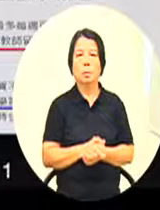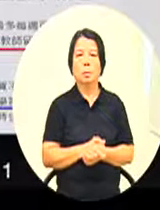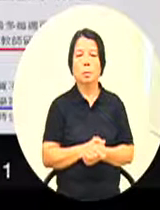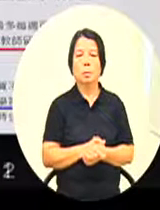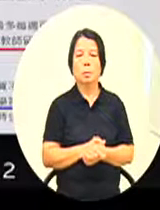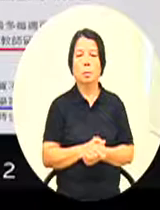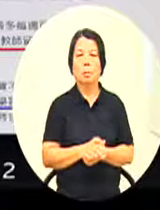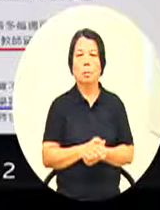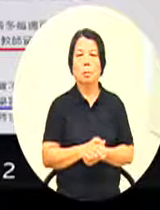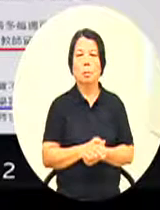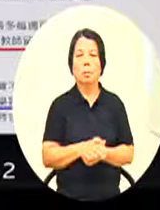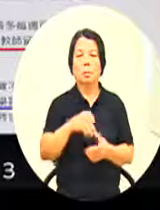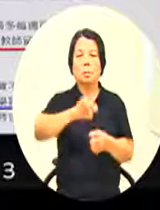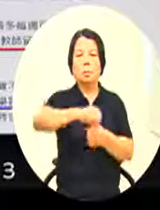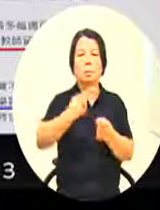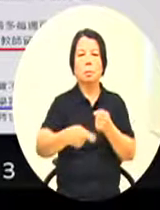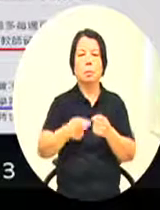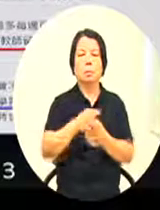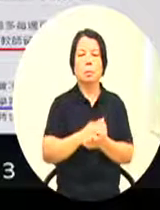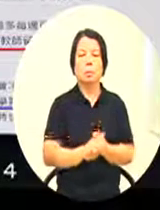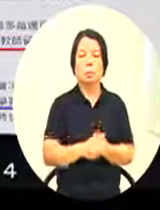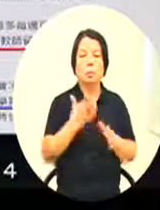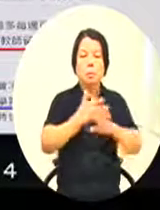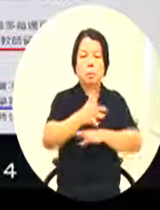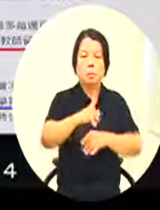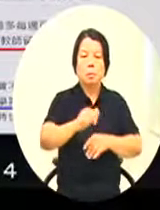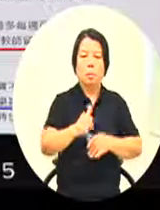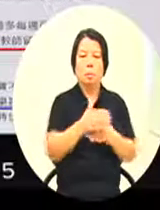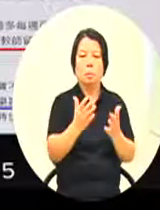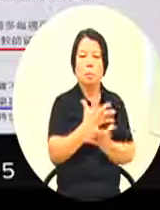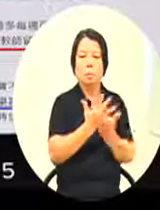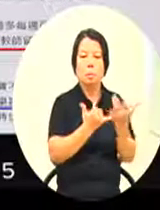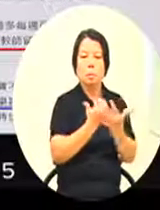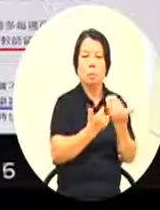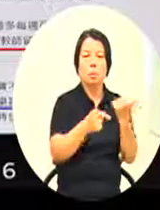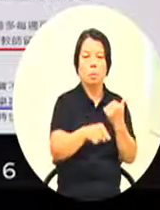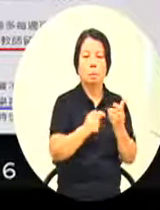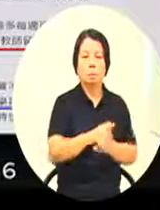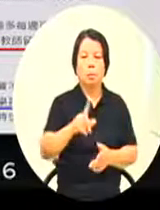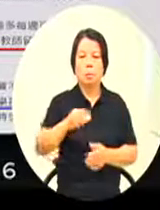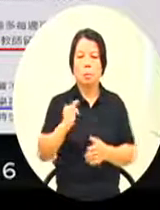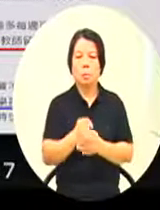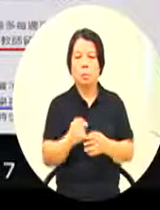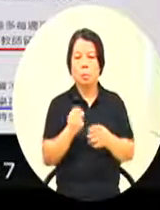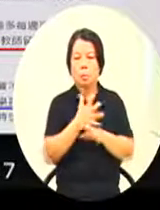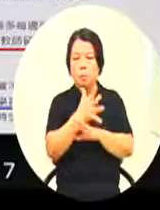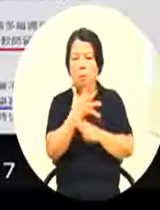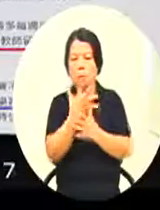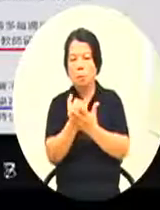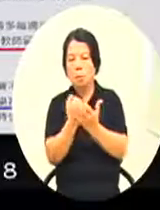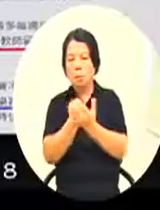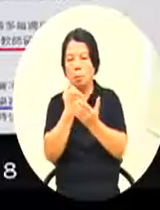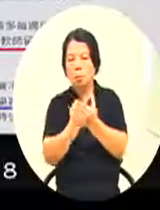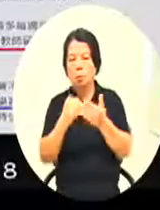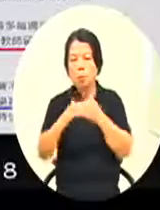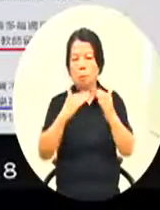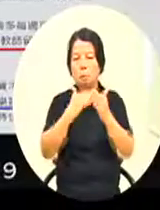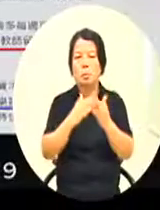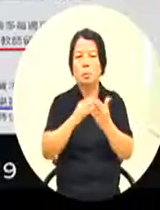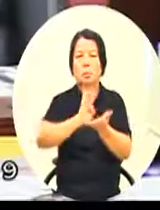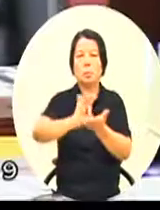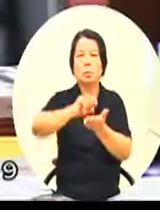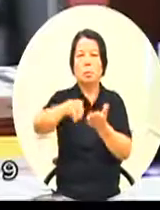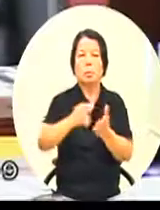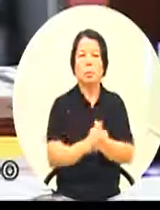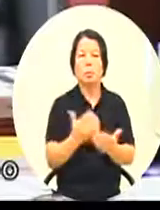再给一分钟， 也是将学生留将老师要超额的老师留校留用，去